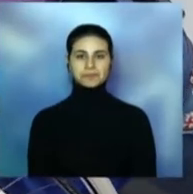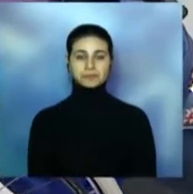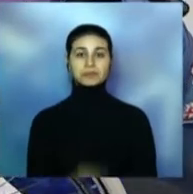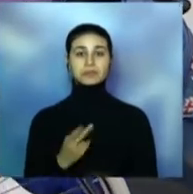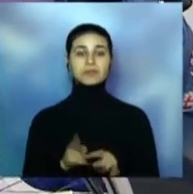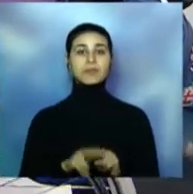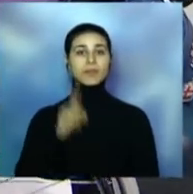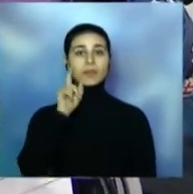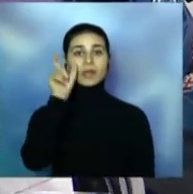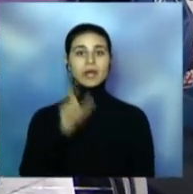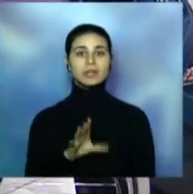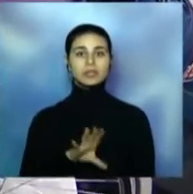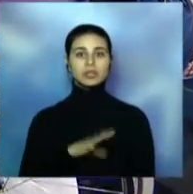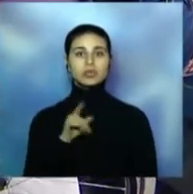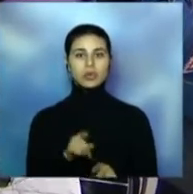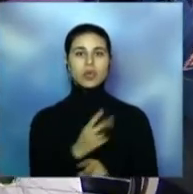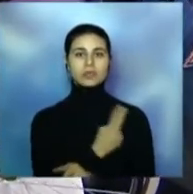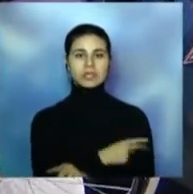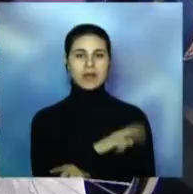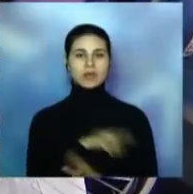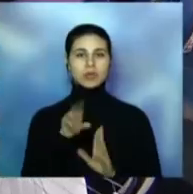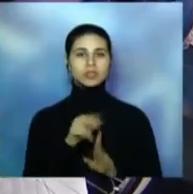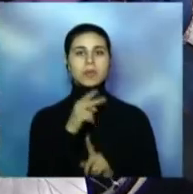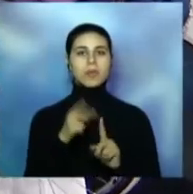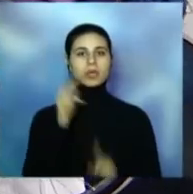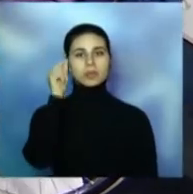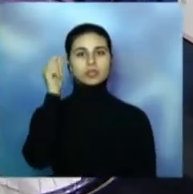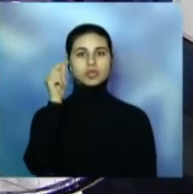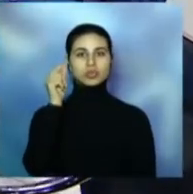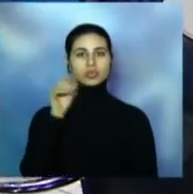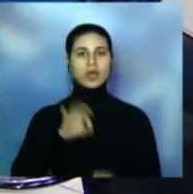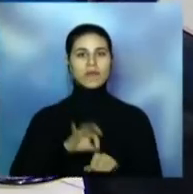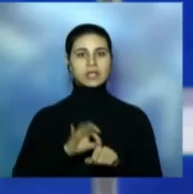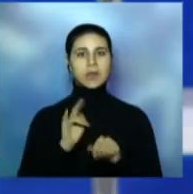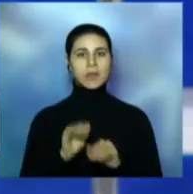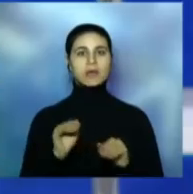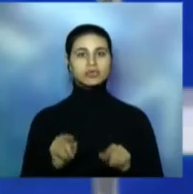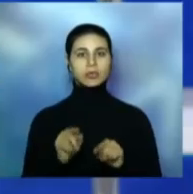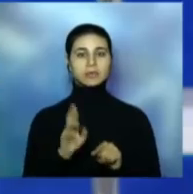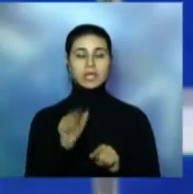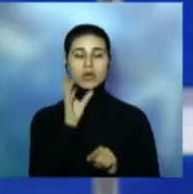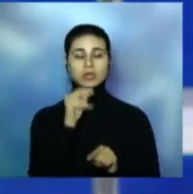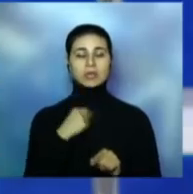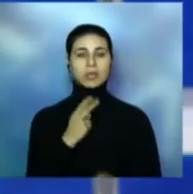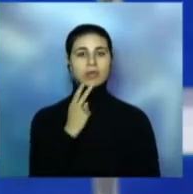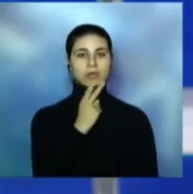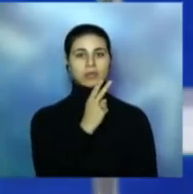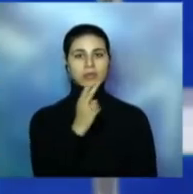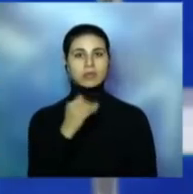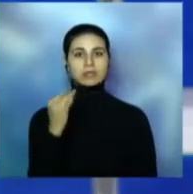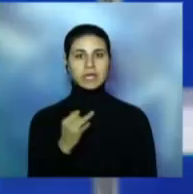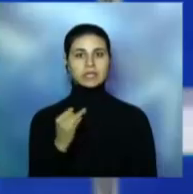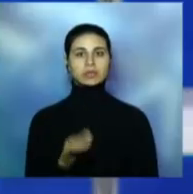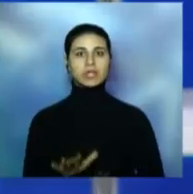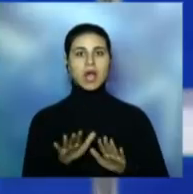ეს კაცი იყო განყოფილებაში მეორადი ფსიქიკური დარღვევების მქონე ბავშვების. Და როდესაც მე დამათვალიერებინეს ეს ტერიტორია